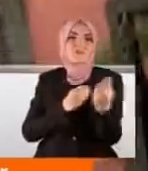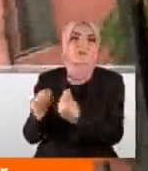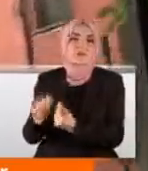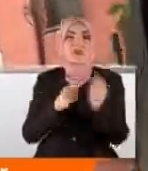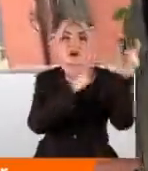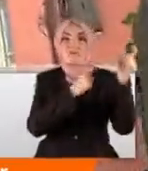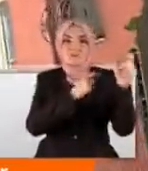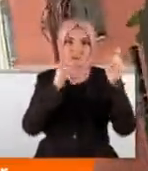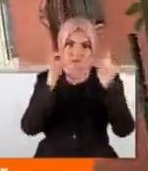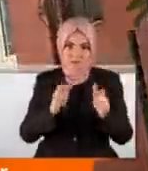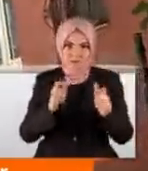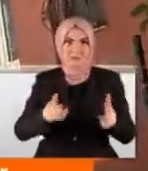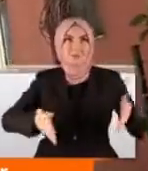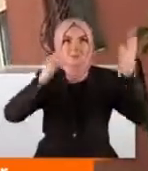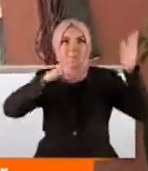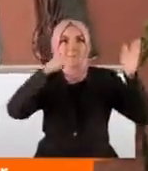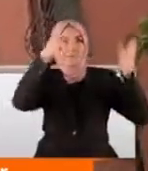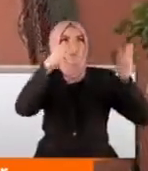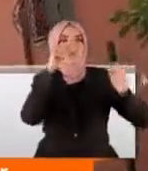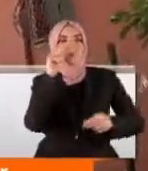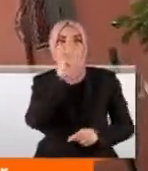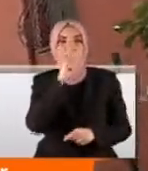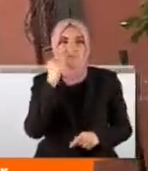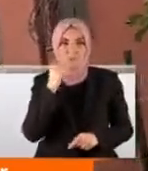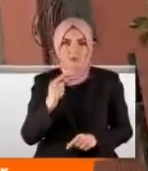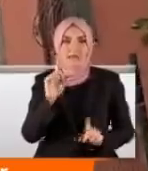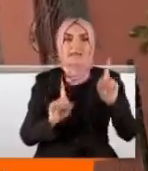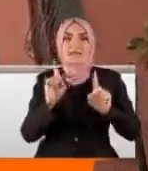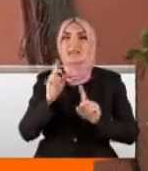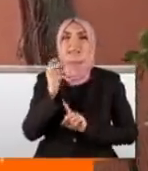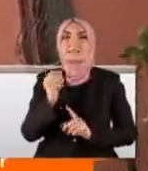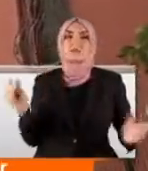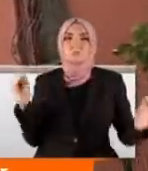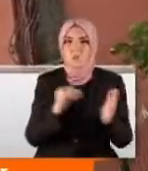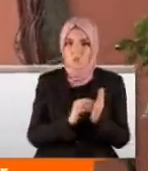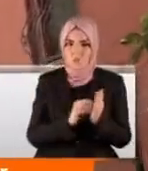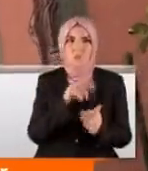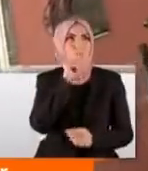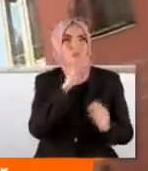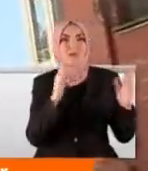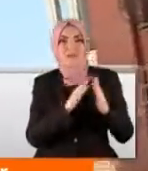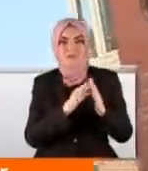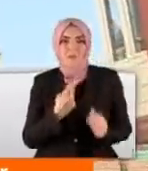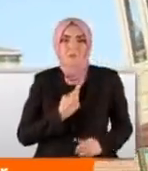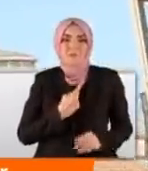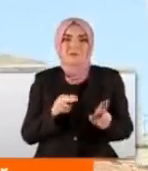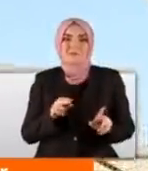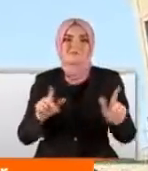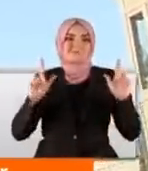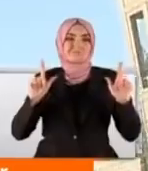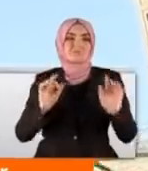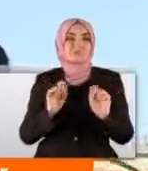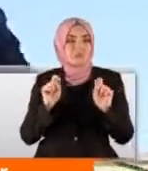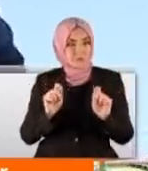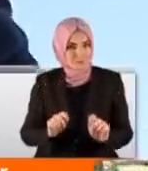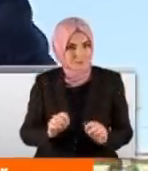katında yer alıyor. İnternete ilan koyarak bu daireyi kendi dairesiymiş gibi gösterdi. Ardından bu daireyi